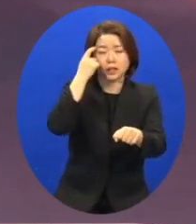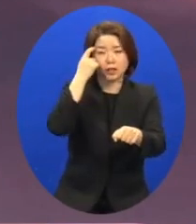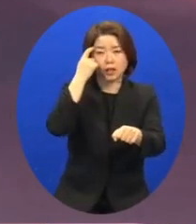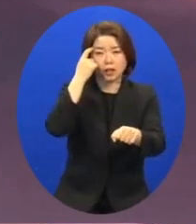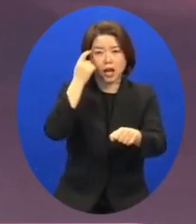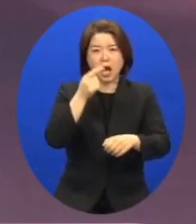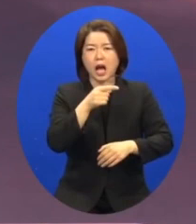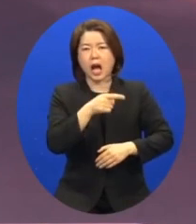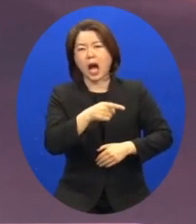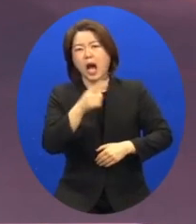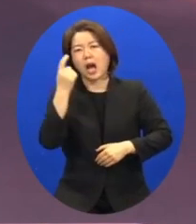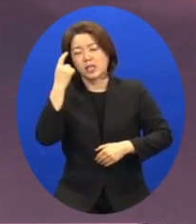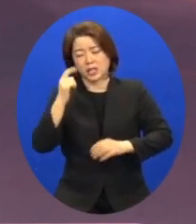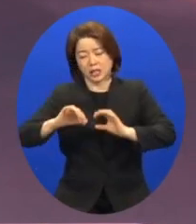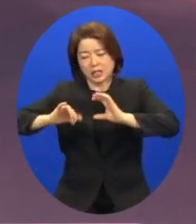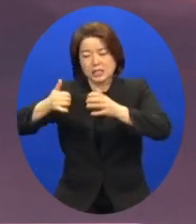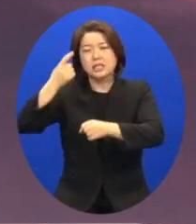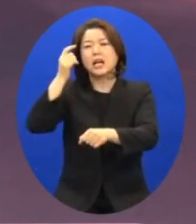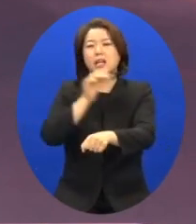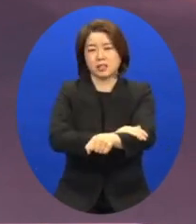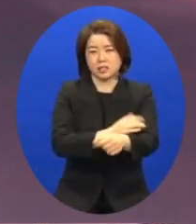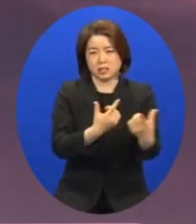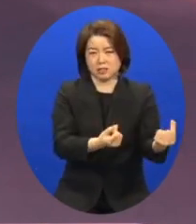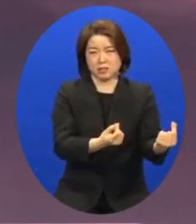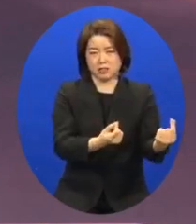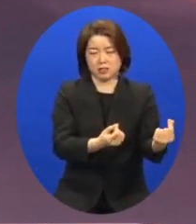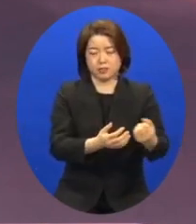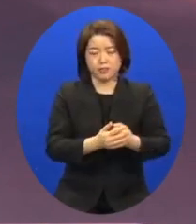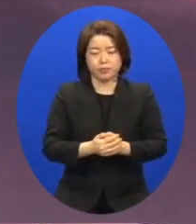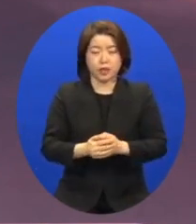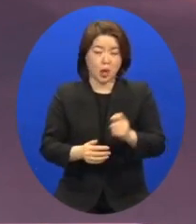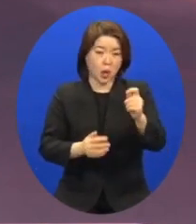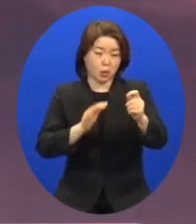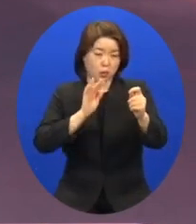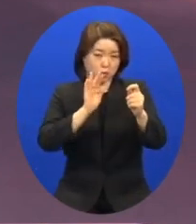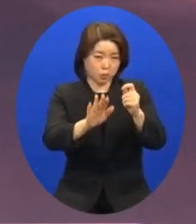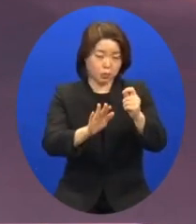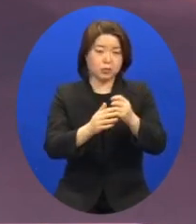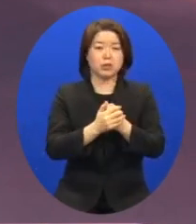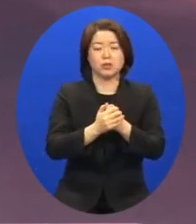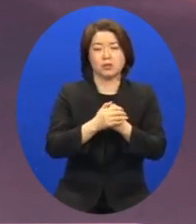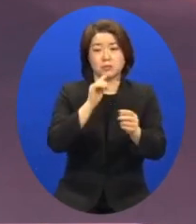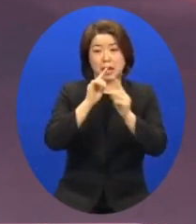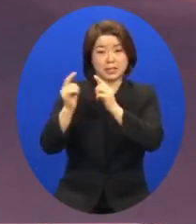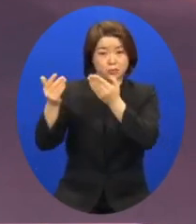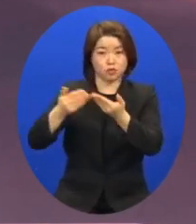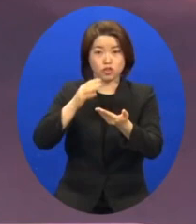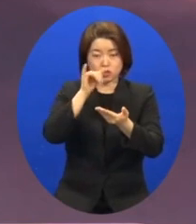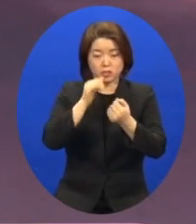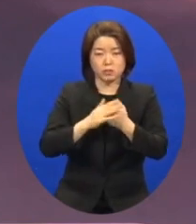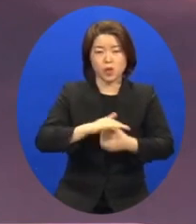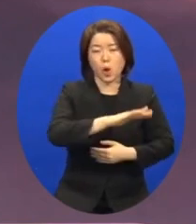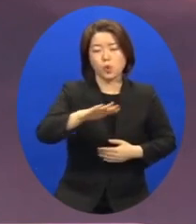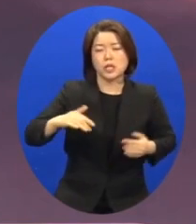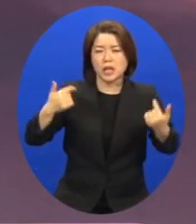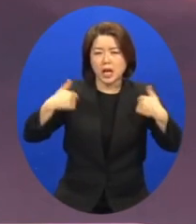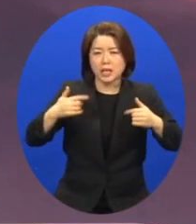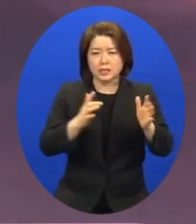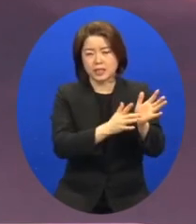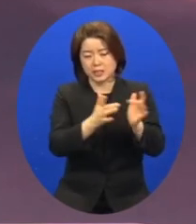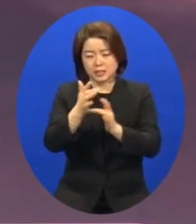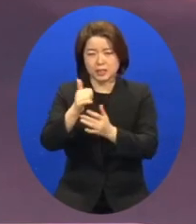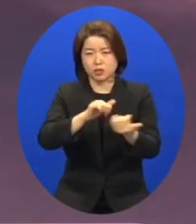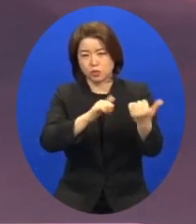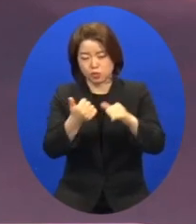였어요 하나님께서 저에게 고린도후서 4장 10절 말씀을 주셨습니다 우리가 항상 예수의 죽음을 몸에